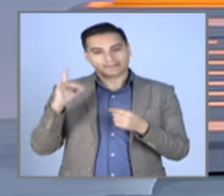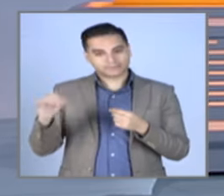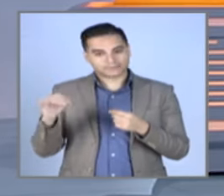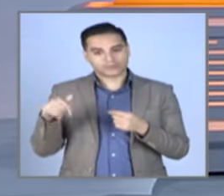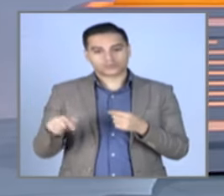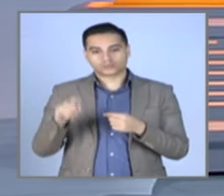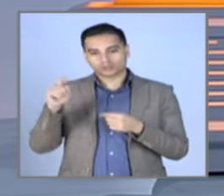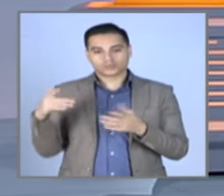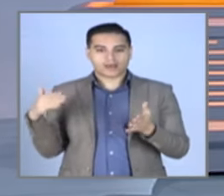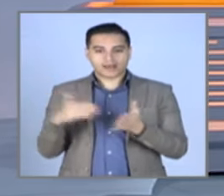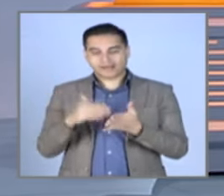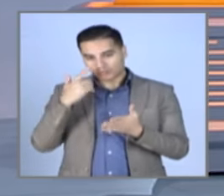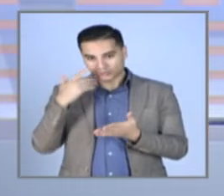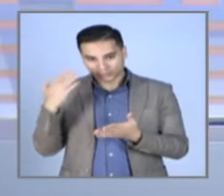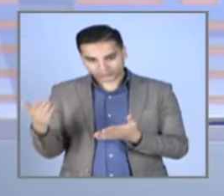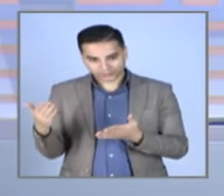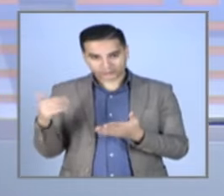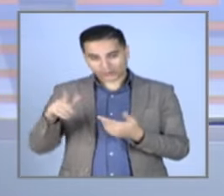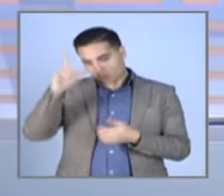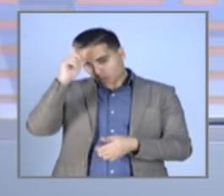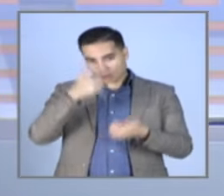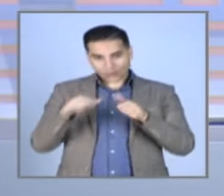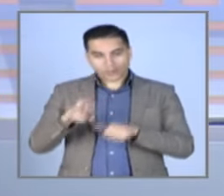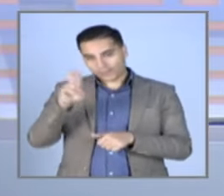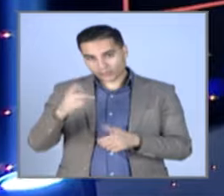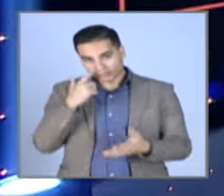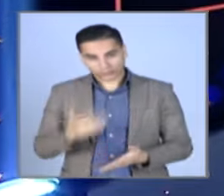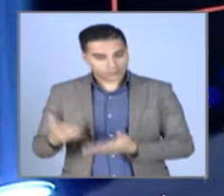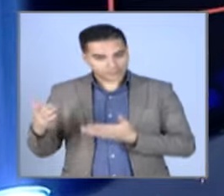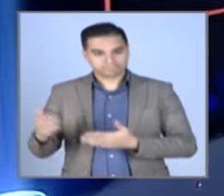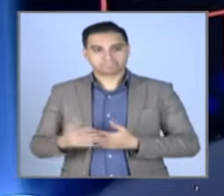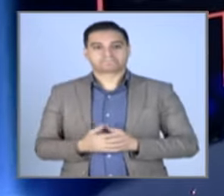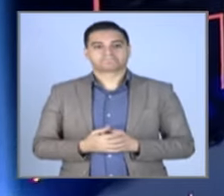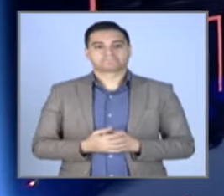50. وآخر سؤال في الفقرة علوم والسؤال: